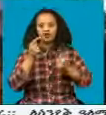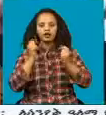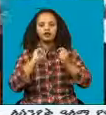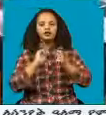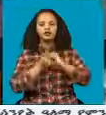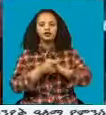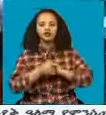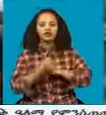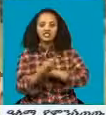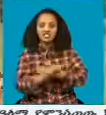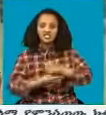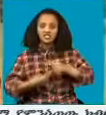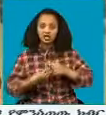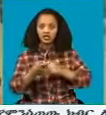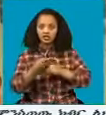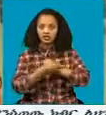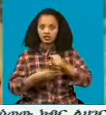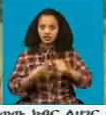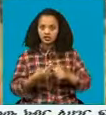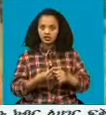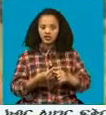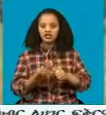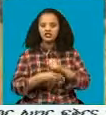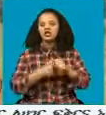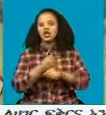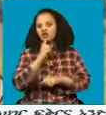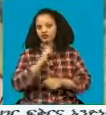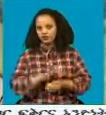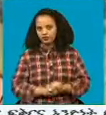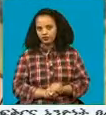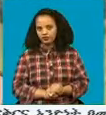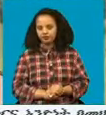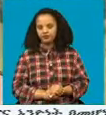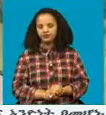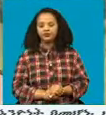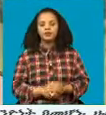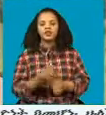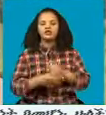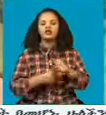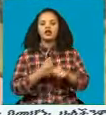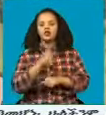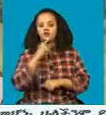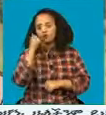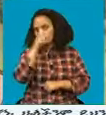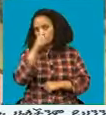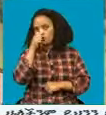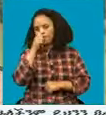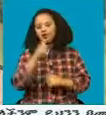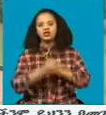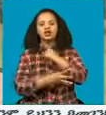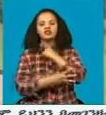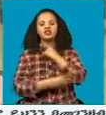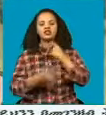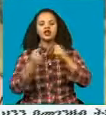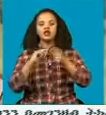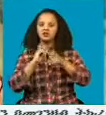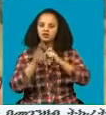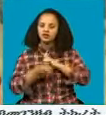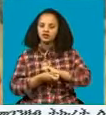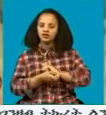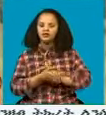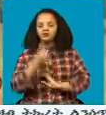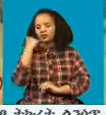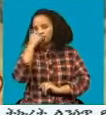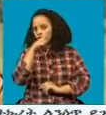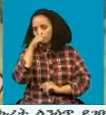የሚሰራው። ስንዴ ከስንዴ ያለፈ ነው ትርጉሙ ለኔ ከስንዴ ያለፈ ነው ኢትዮጵያን የድህነት ታሪክ የመቀየር